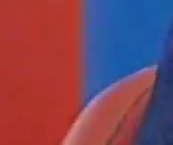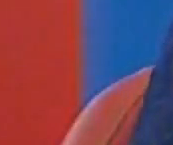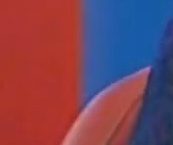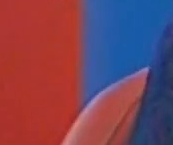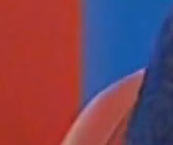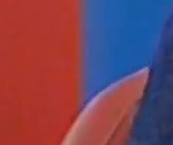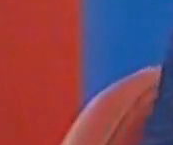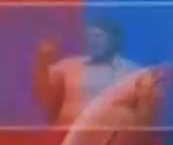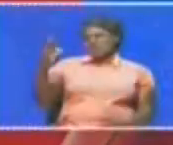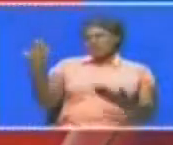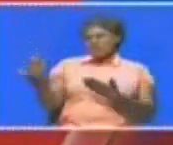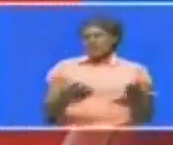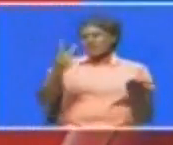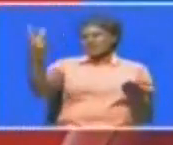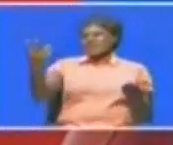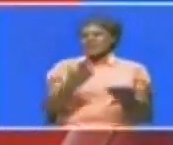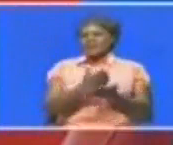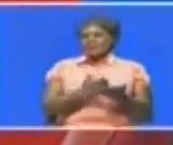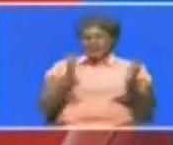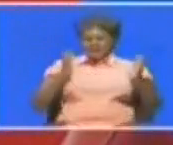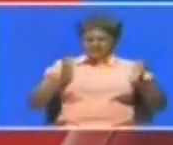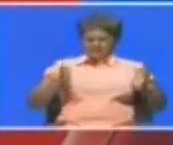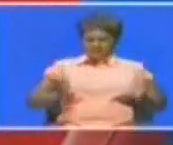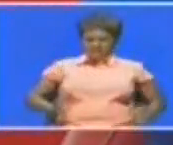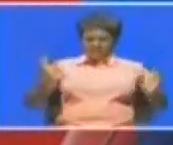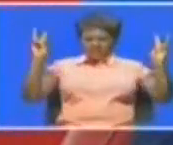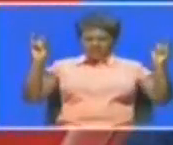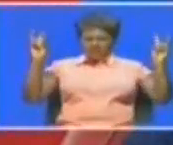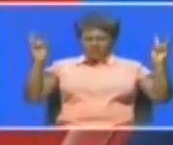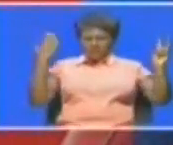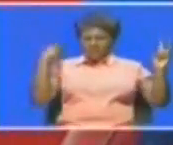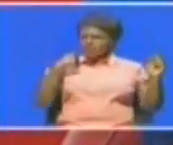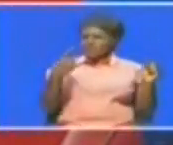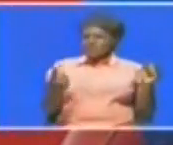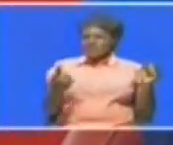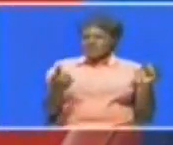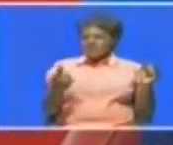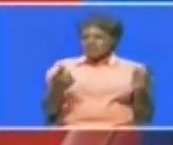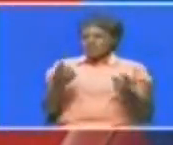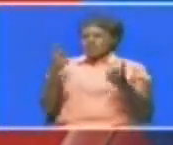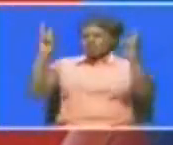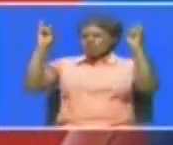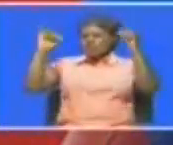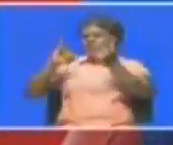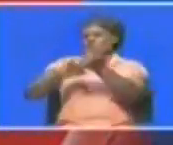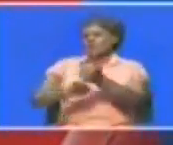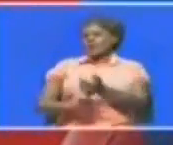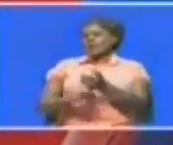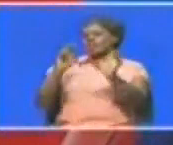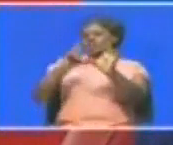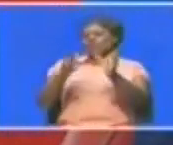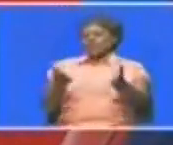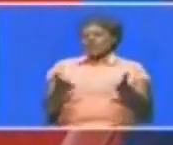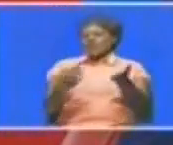Na mtazamaji, karibu katika sehemu ya pili, sehemu ya nususi ya jinsia. Kama nilivyo kuarifu awali, tunazungumzia mambo ya ndoa. Iwapo unajiunga nasi sasa,